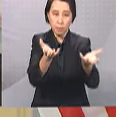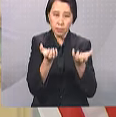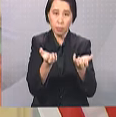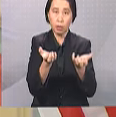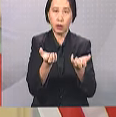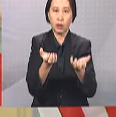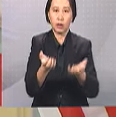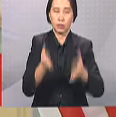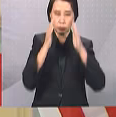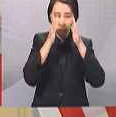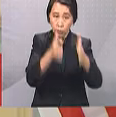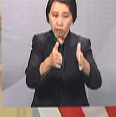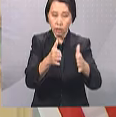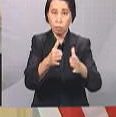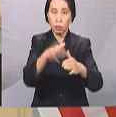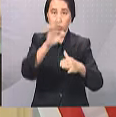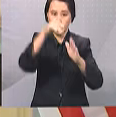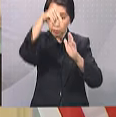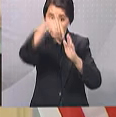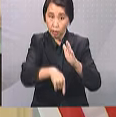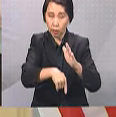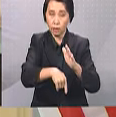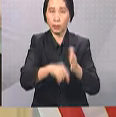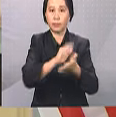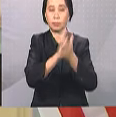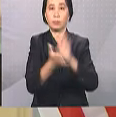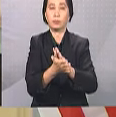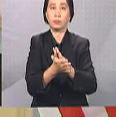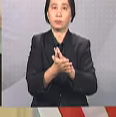memerlukan perhatian yang lebih rapi, jadi